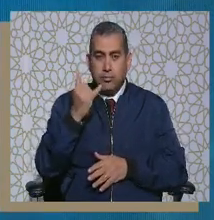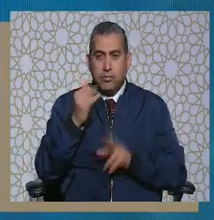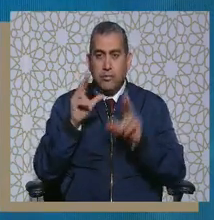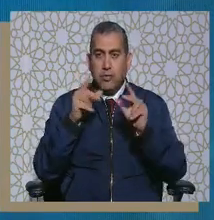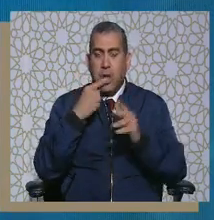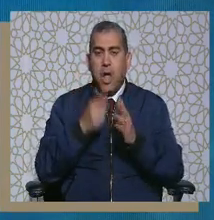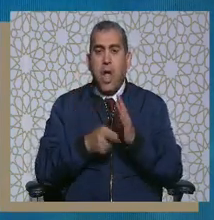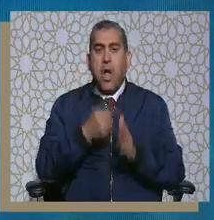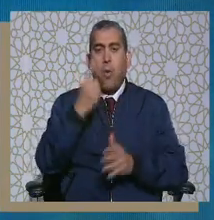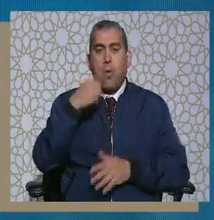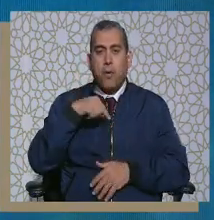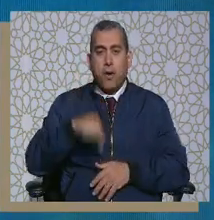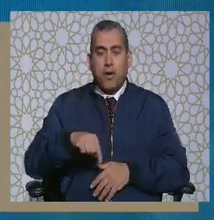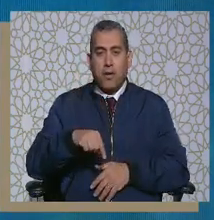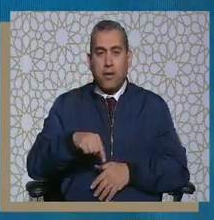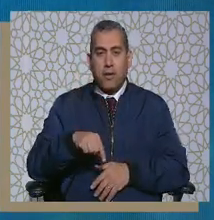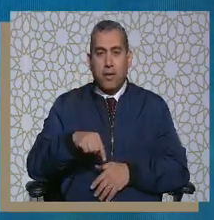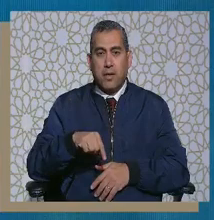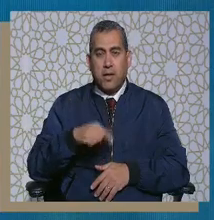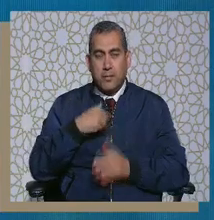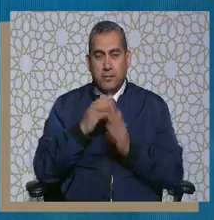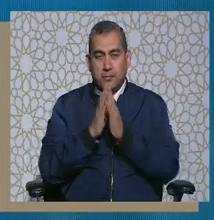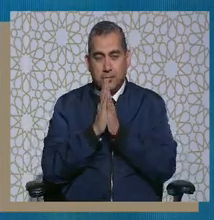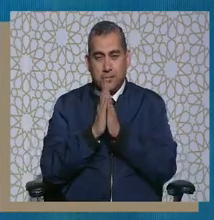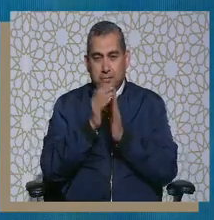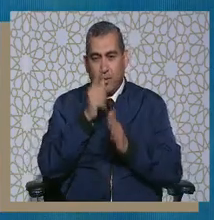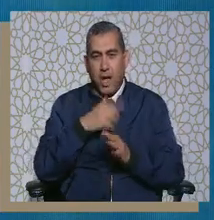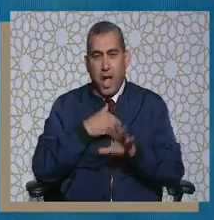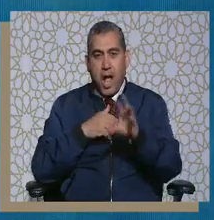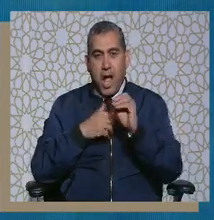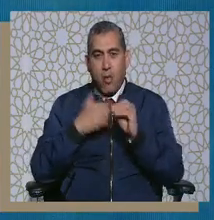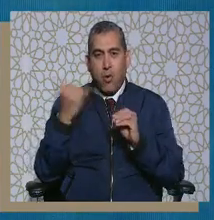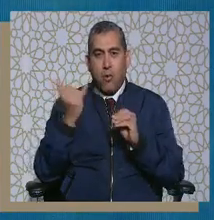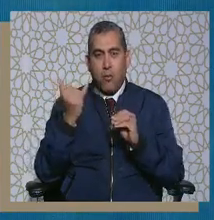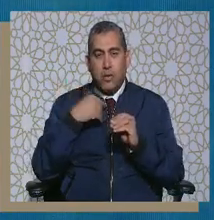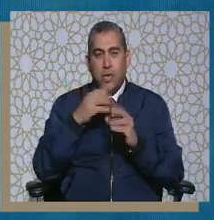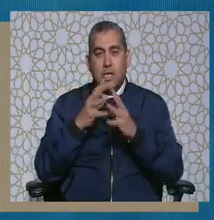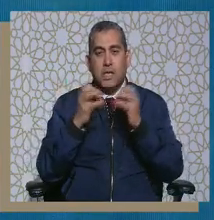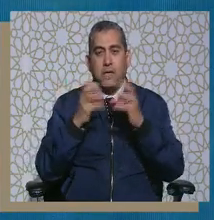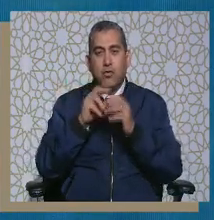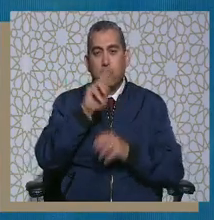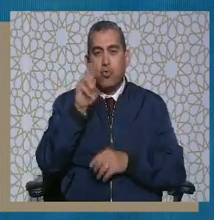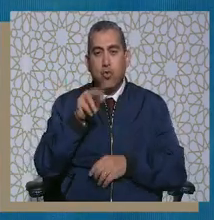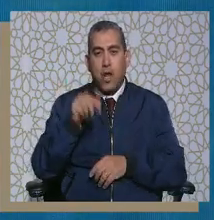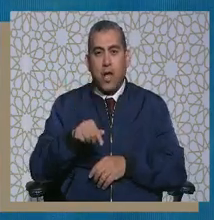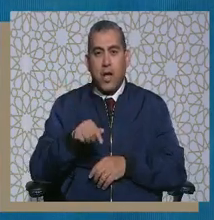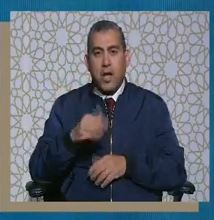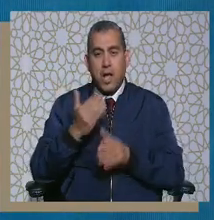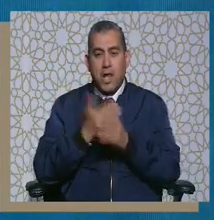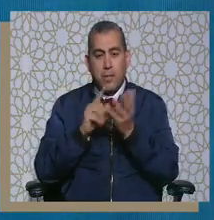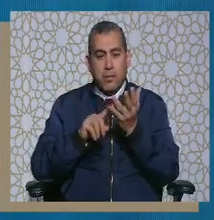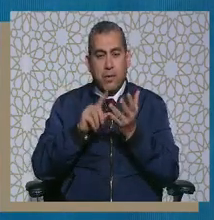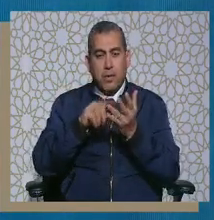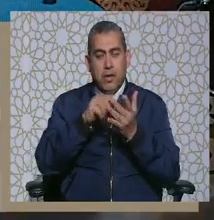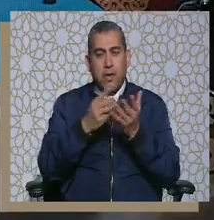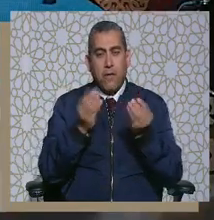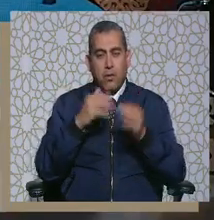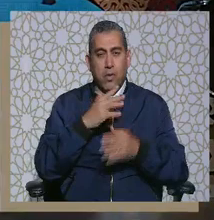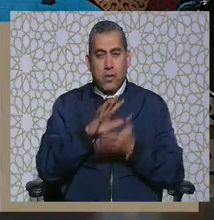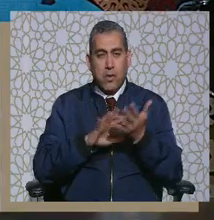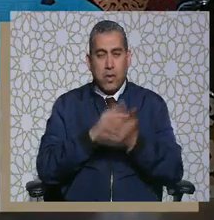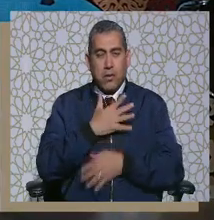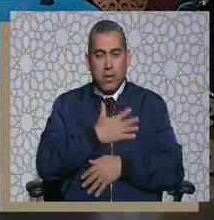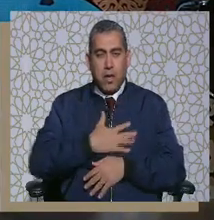زيون ومعلش كنت محتاج استفسار لكذا حاجه تعبانه جدا